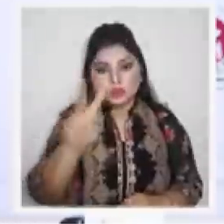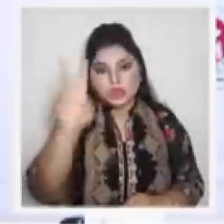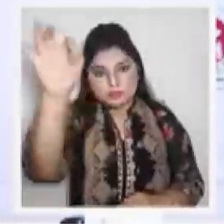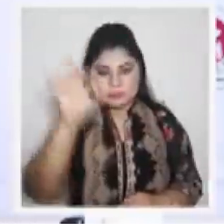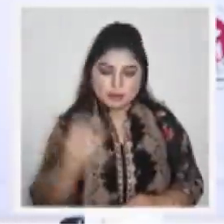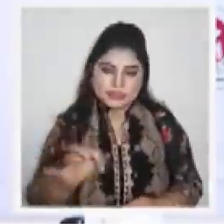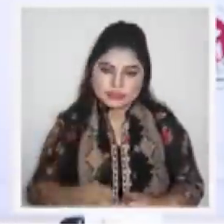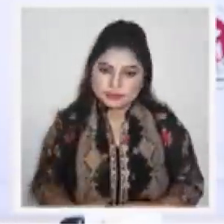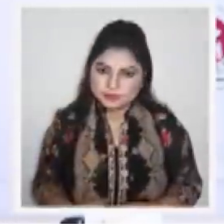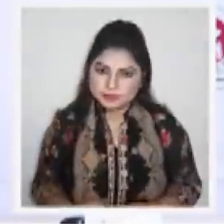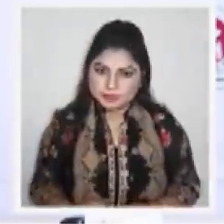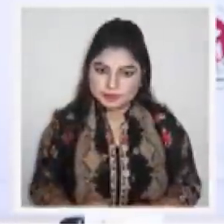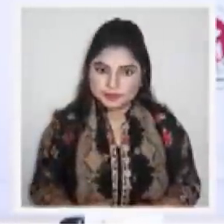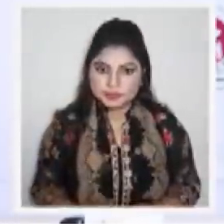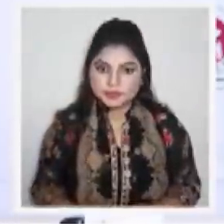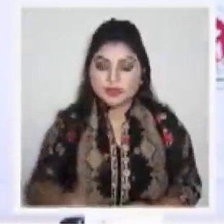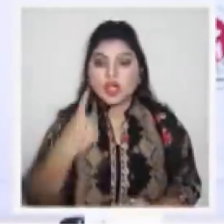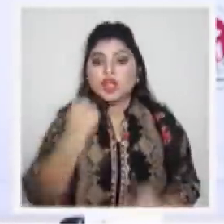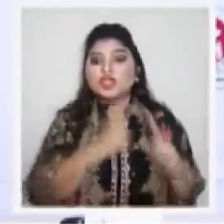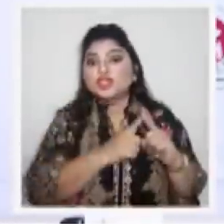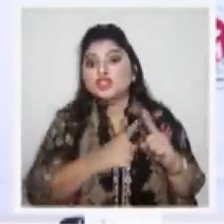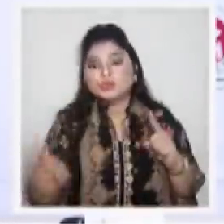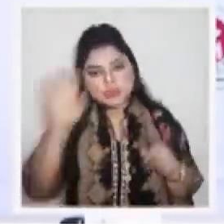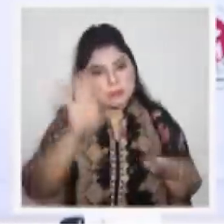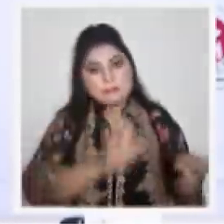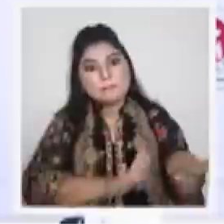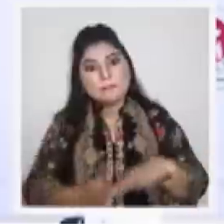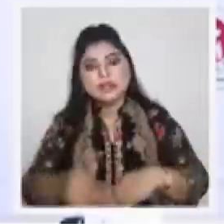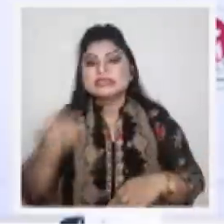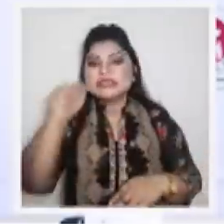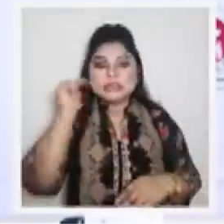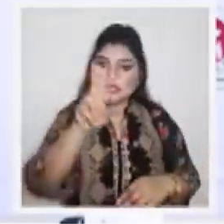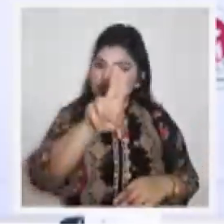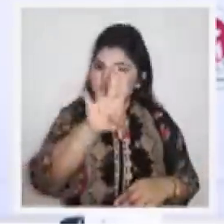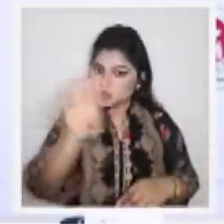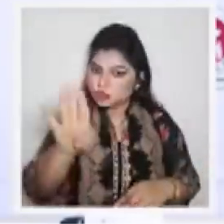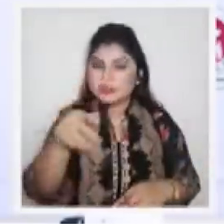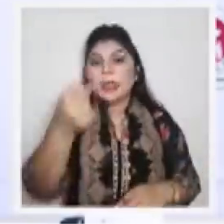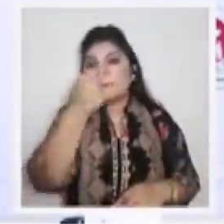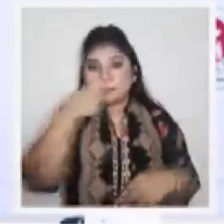3,333 জন। শনাক্ত বিবেচনায় মৃত্যুর হার 1.32%।